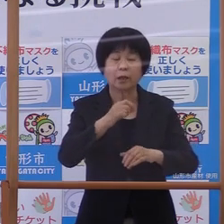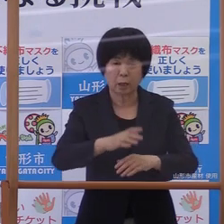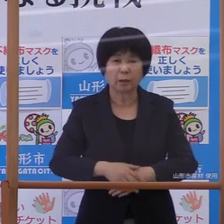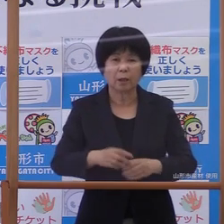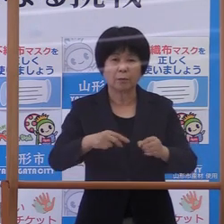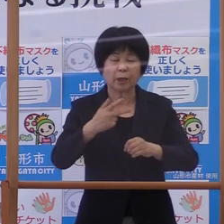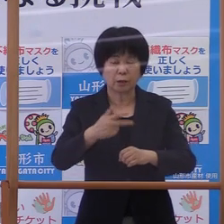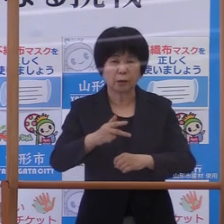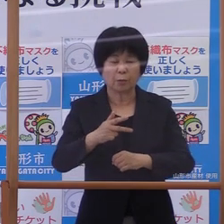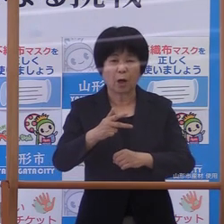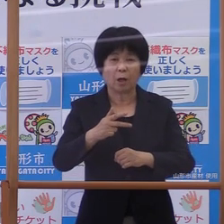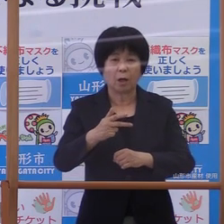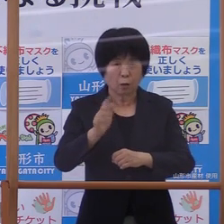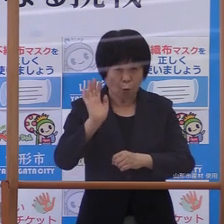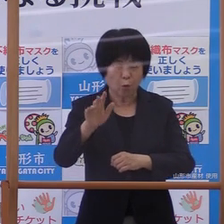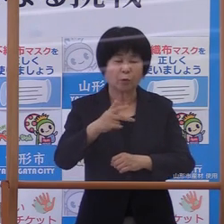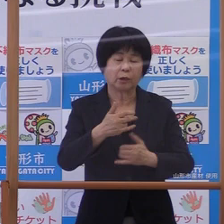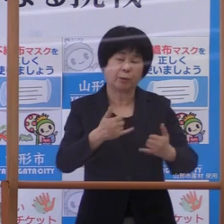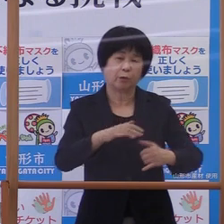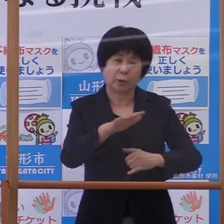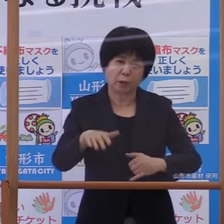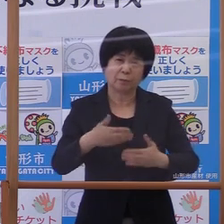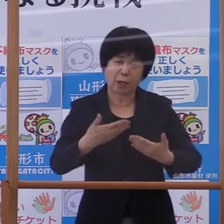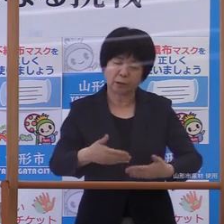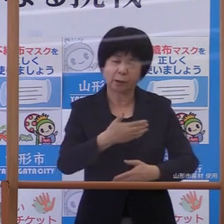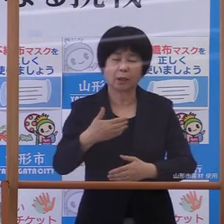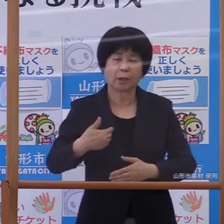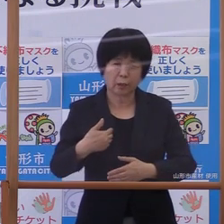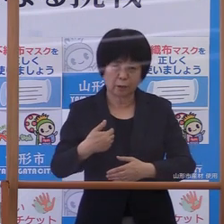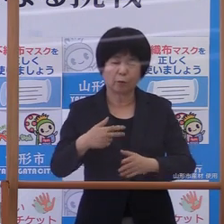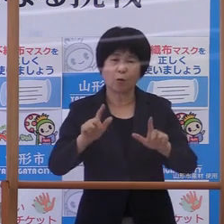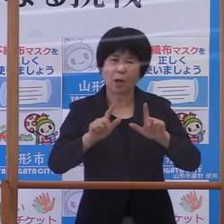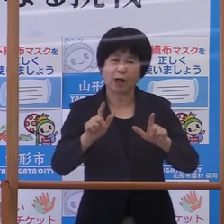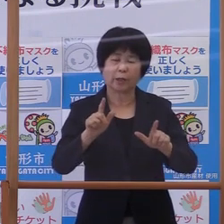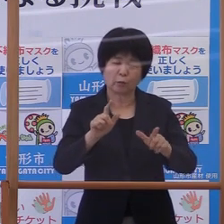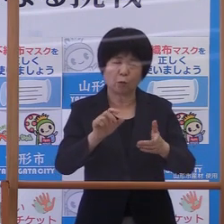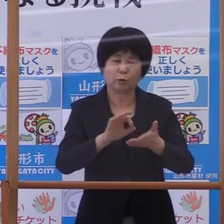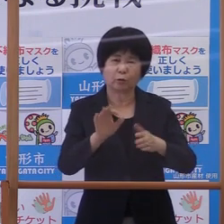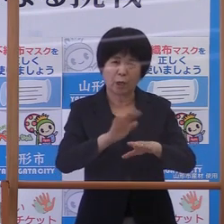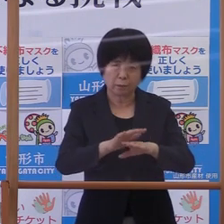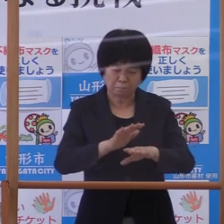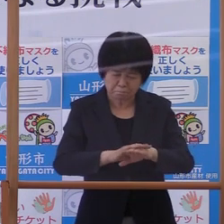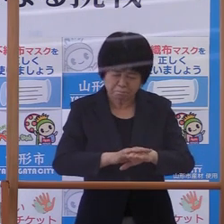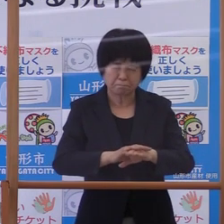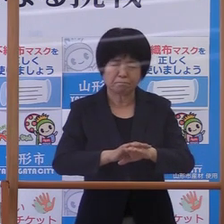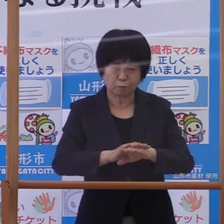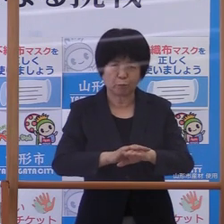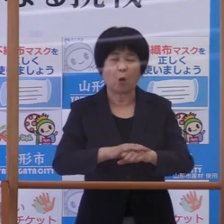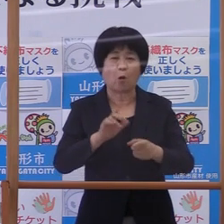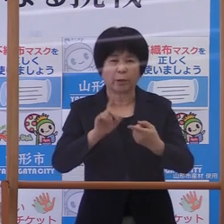今後も市民の皆様が安心して利用できる LINE の運用に努め、的確かつ効果的な